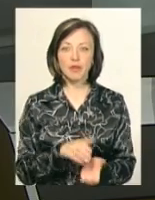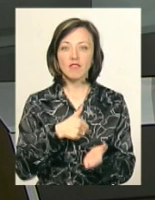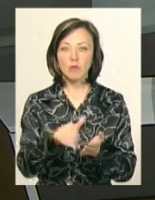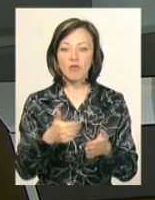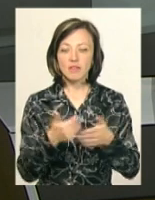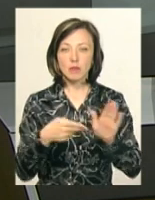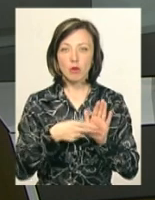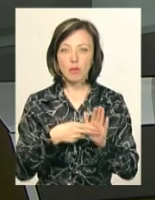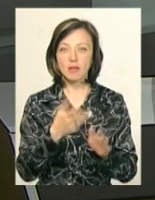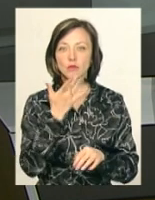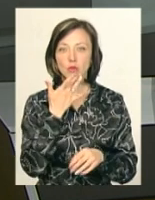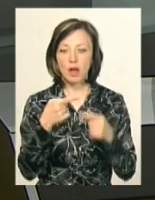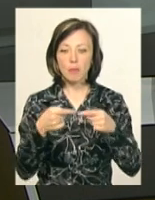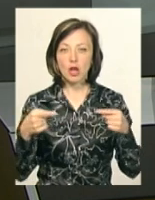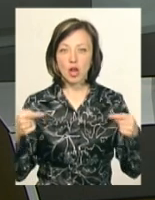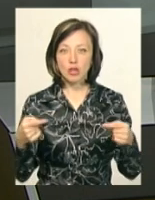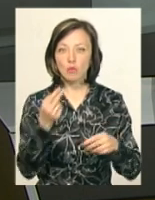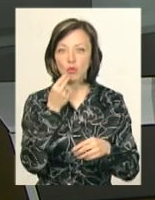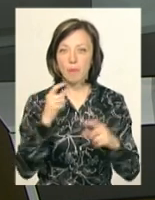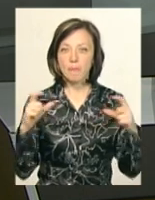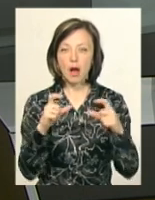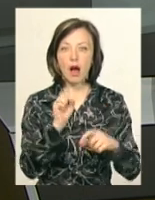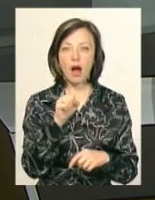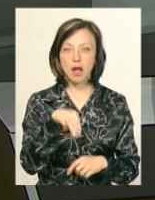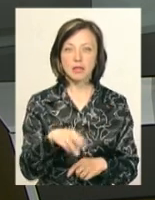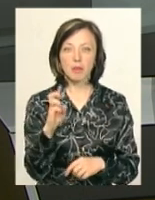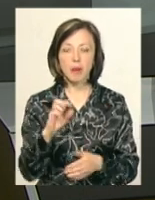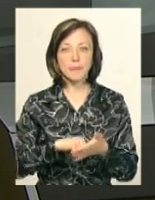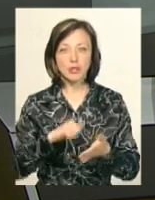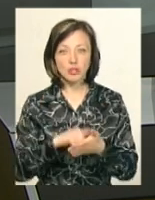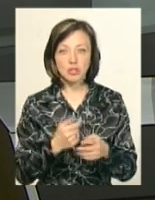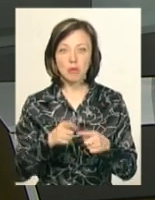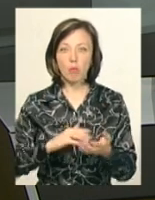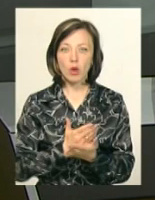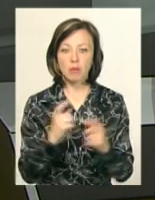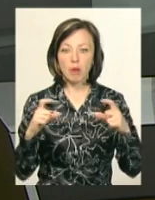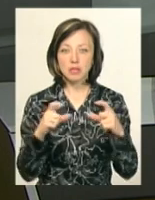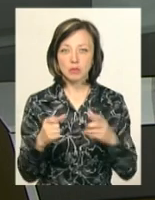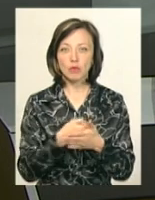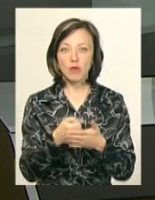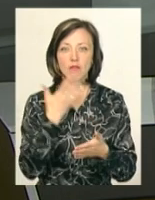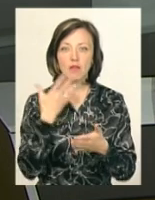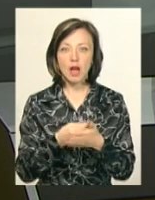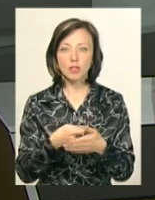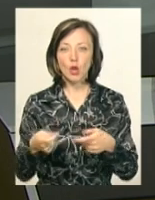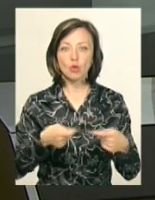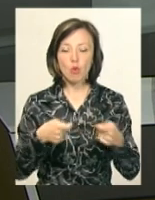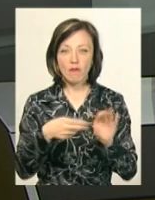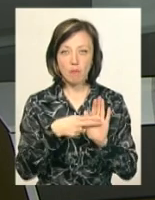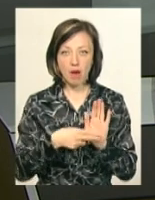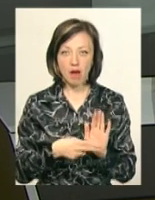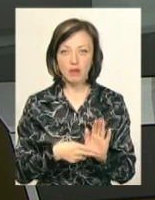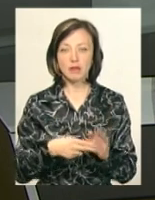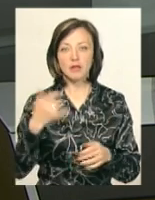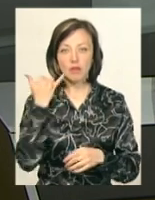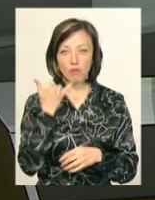Відмовилися від маркування у національній мережі продуктових магазинів АТБ. Причина – політика магазину, який просуває власні торгові марки. Про це